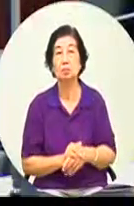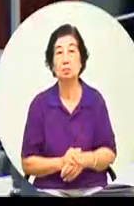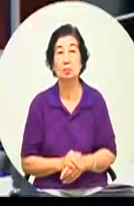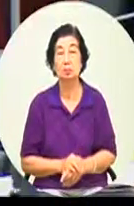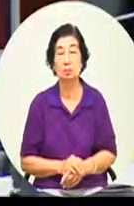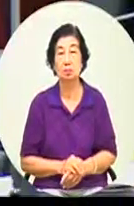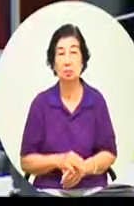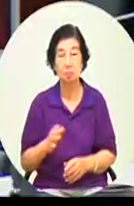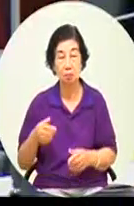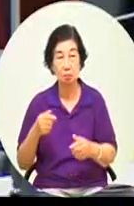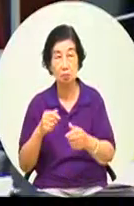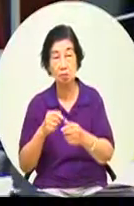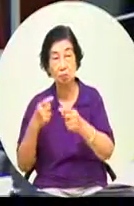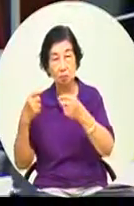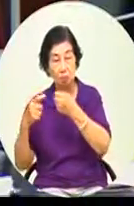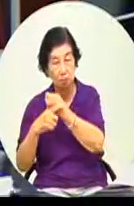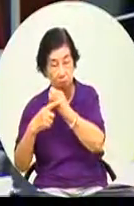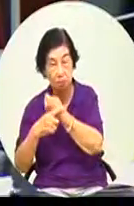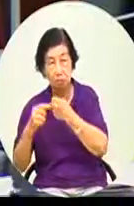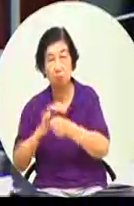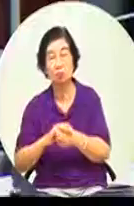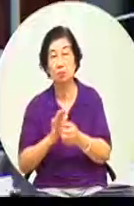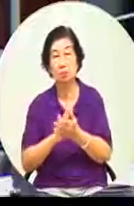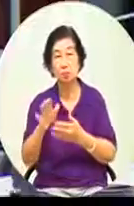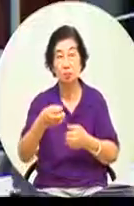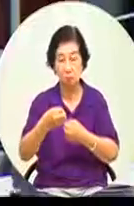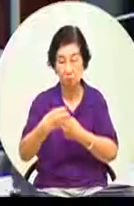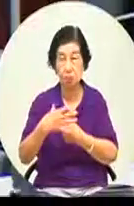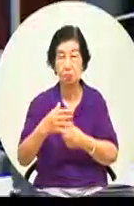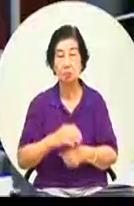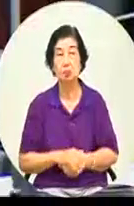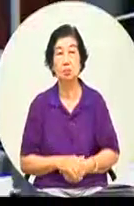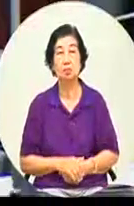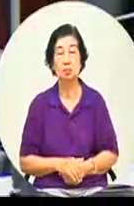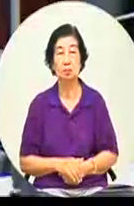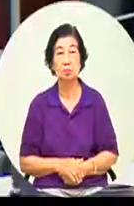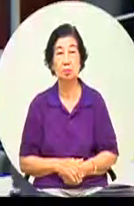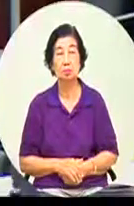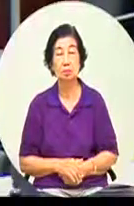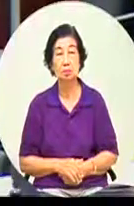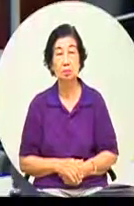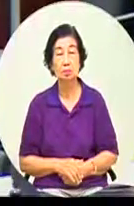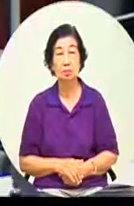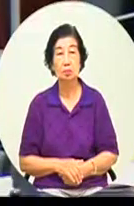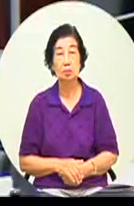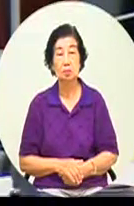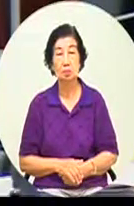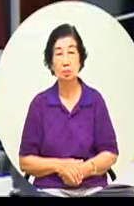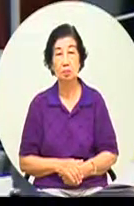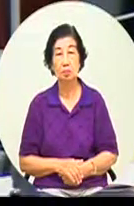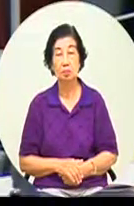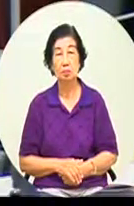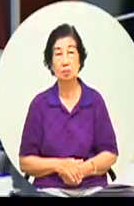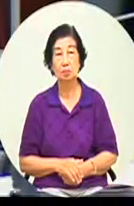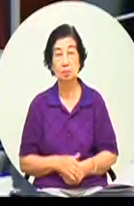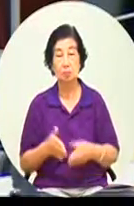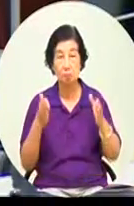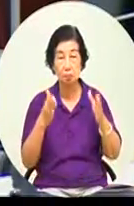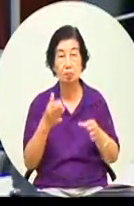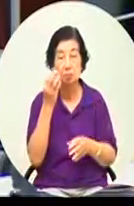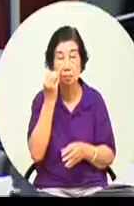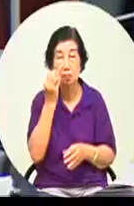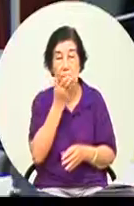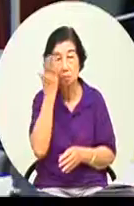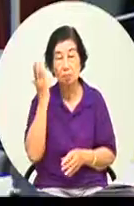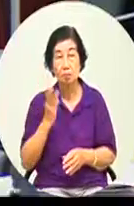这个研究了以后再跟我报告。 好的， 好谢谢局长。接着哈，咱针对观光局哈，